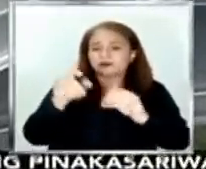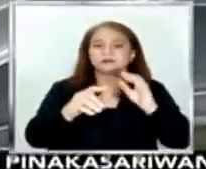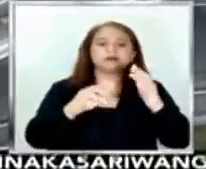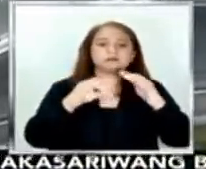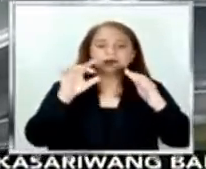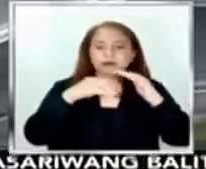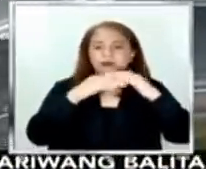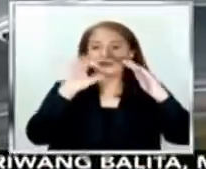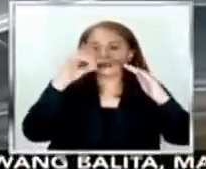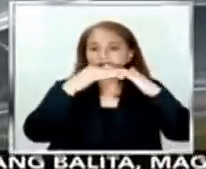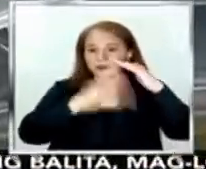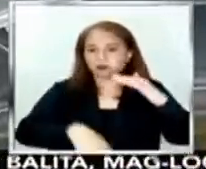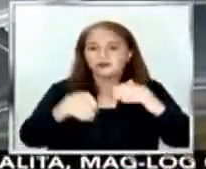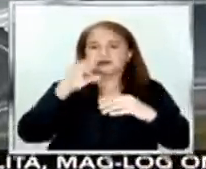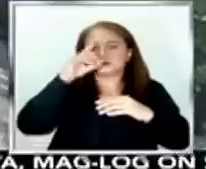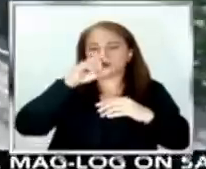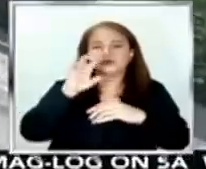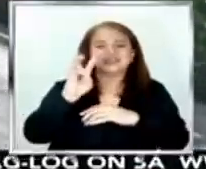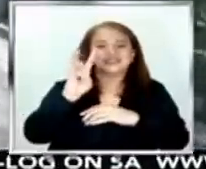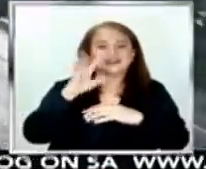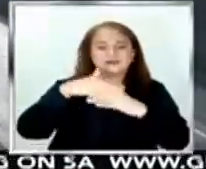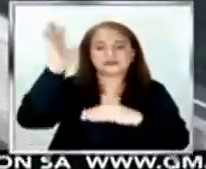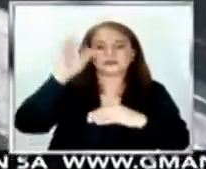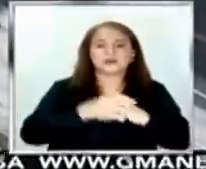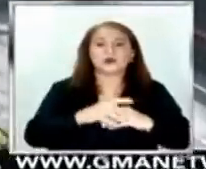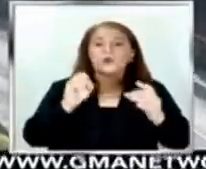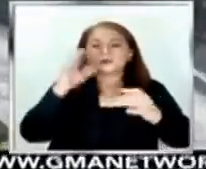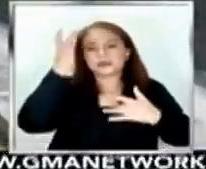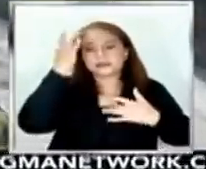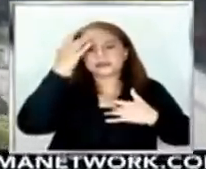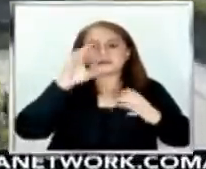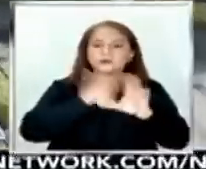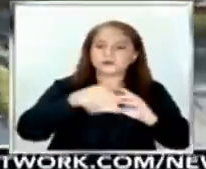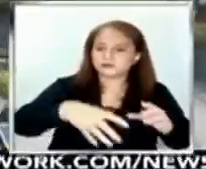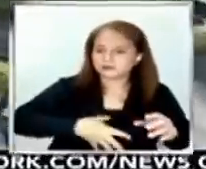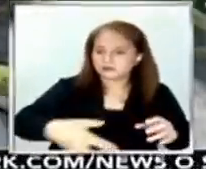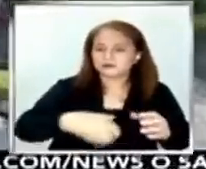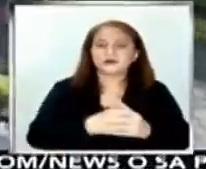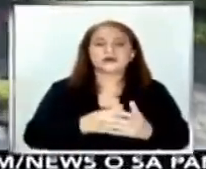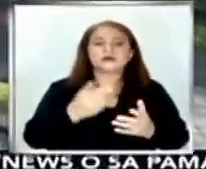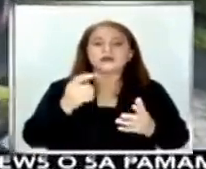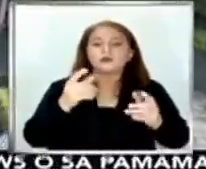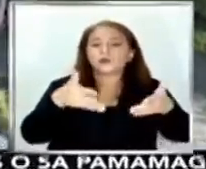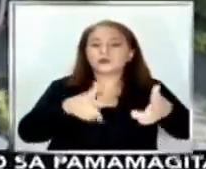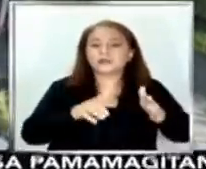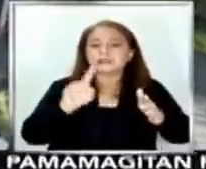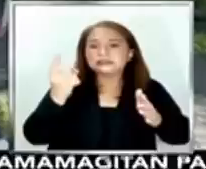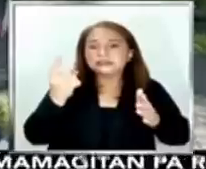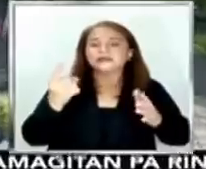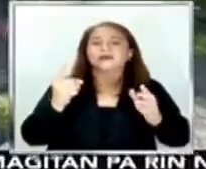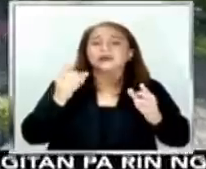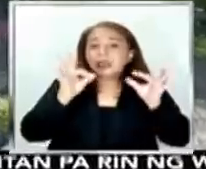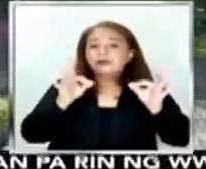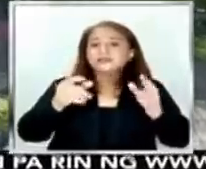immunodeficiency, comorbidities o may kondisyon at mga buntis, maliban kung sila ang kailangan mamili ng kinakailangan o sila ang